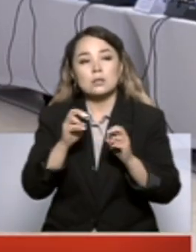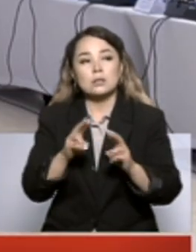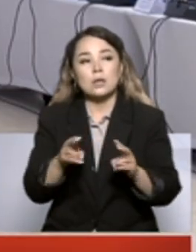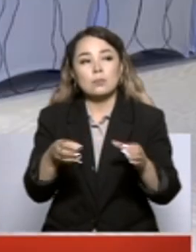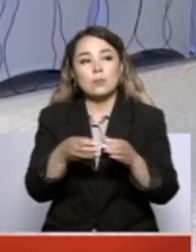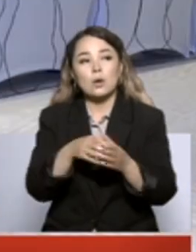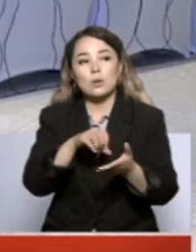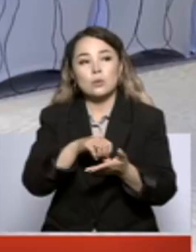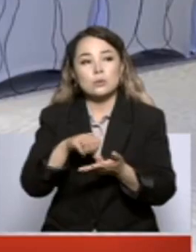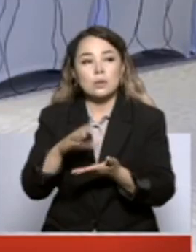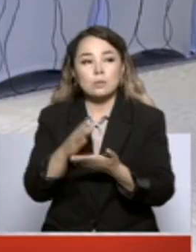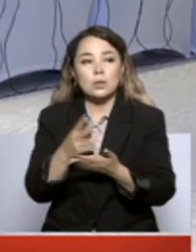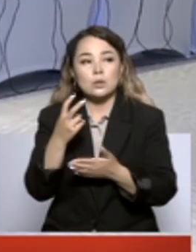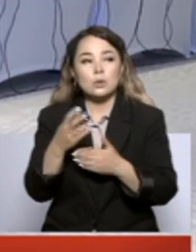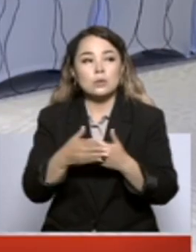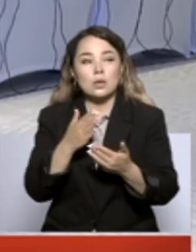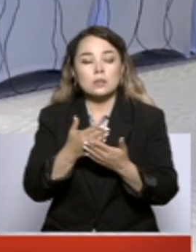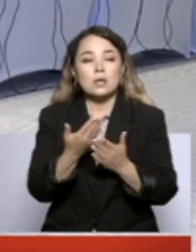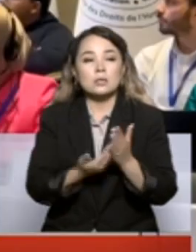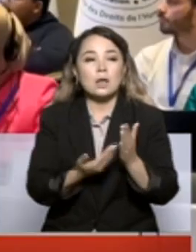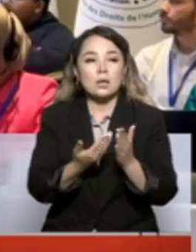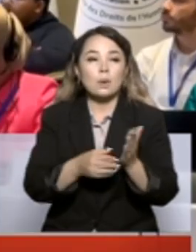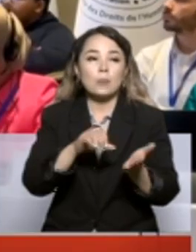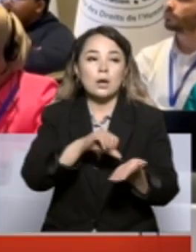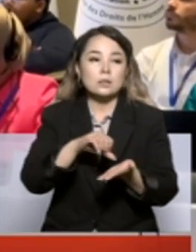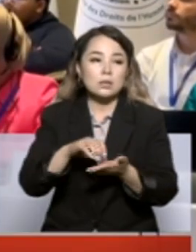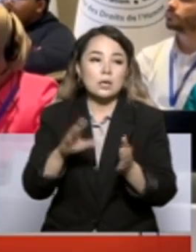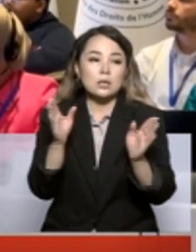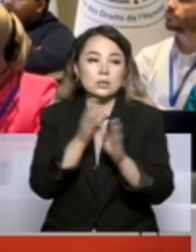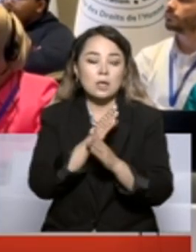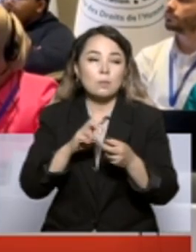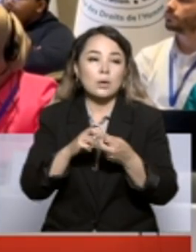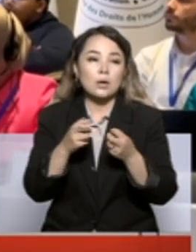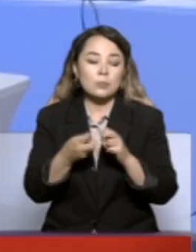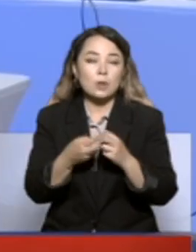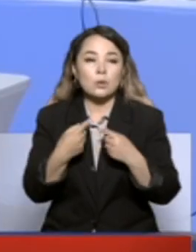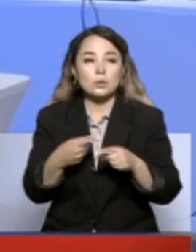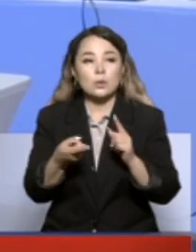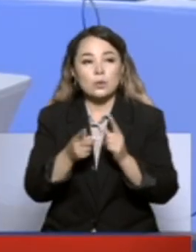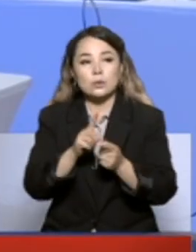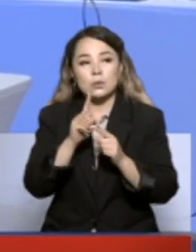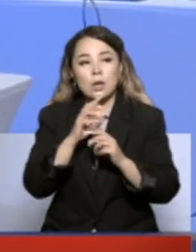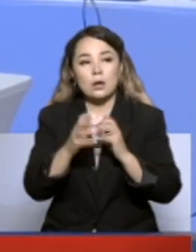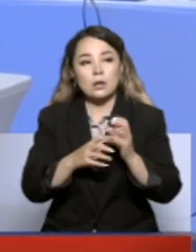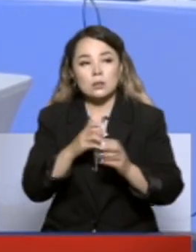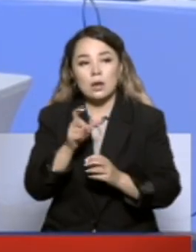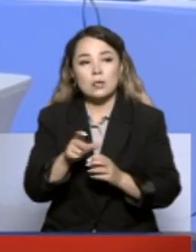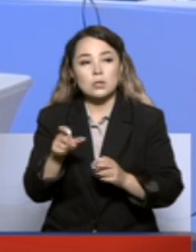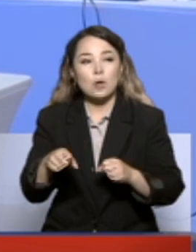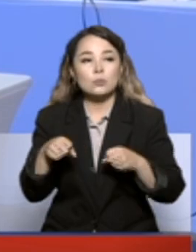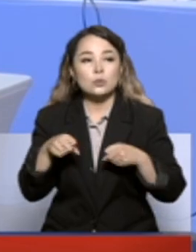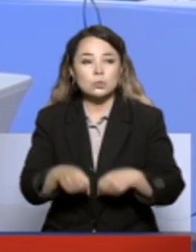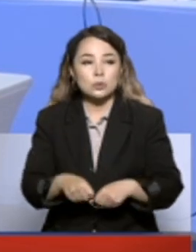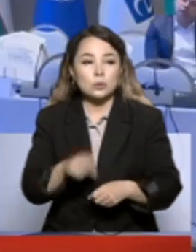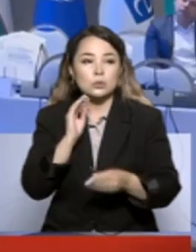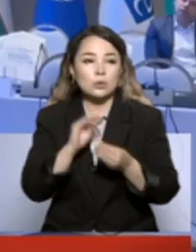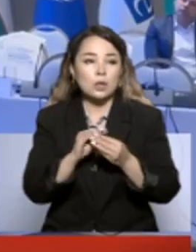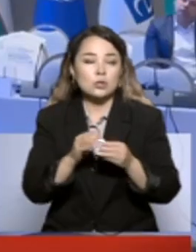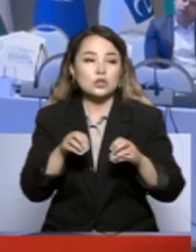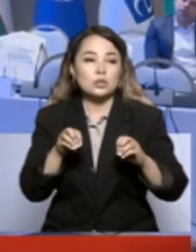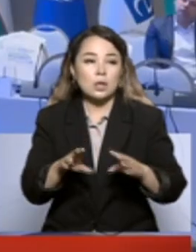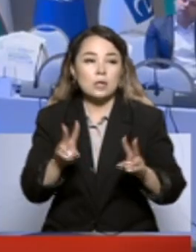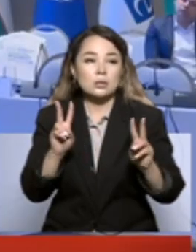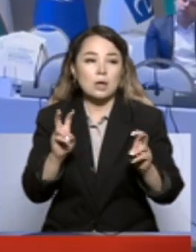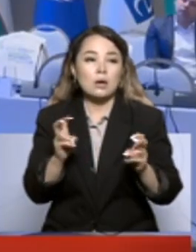бірлестік өкілдері, 200-ден астам сарапшы қатысты. Экологиялық проблемалар, өзгермелі әлемдегі адам құқығы, тұрақты шешімдерді табу